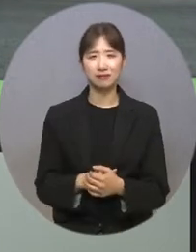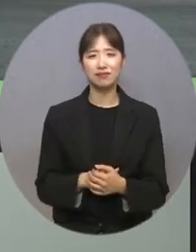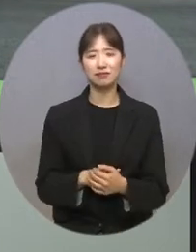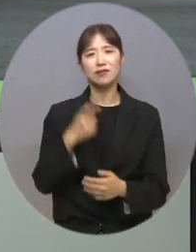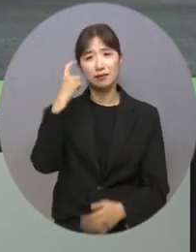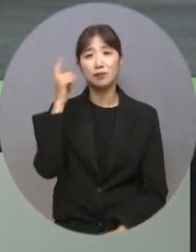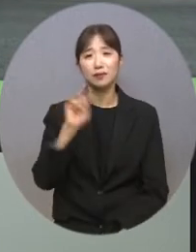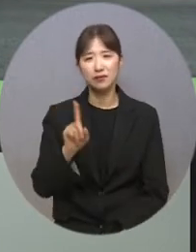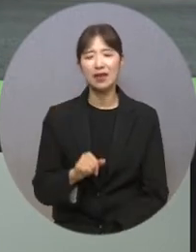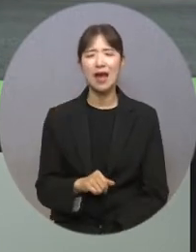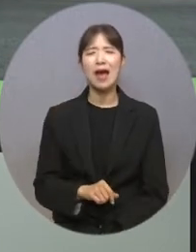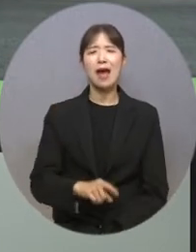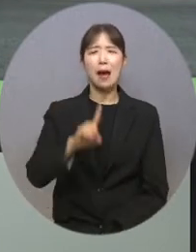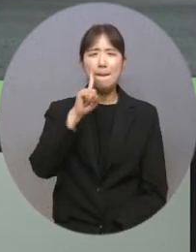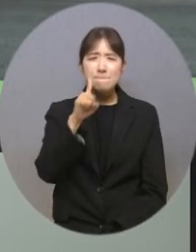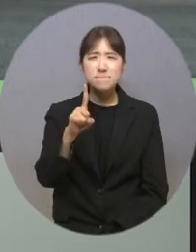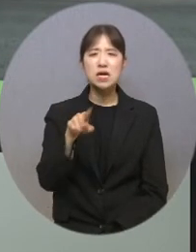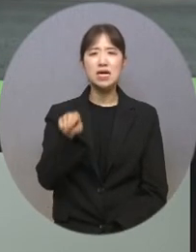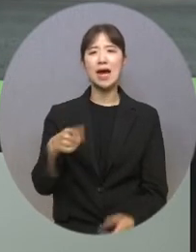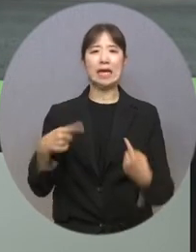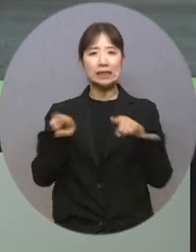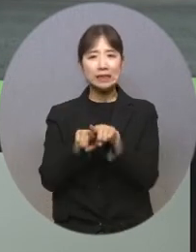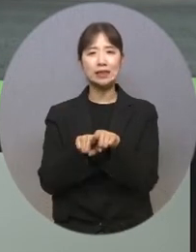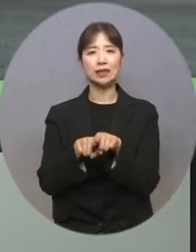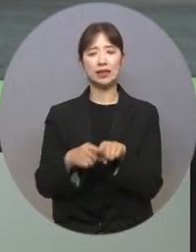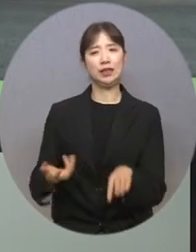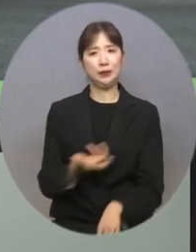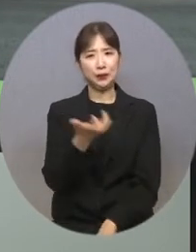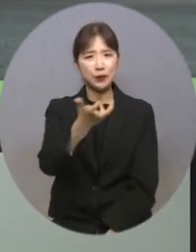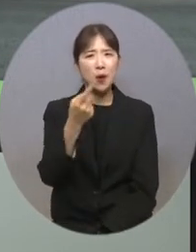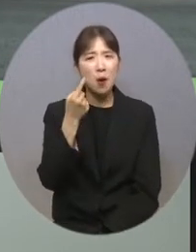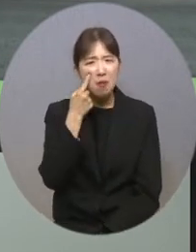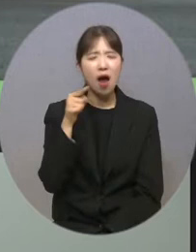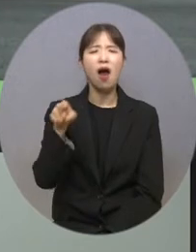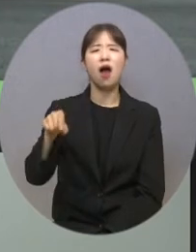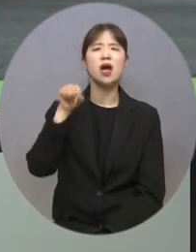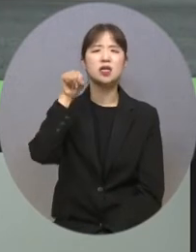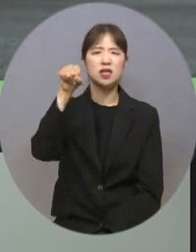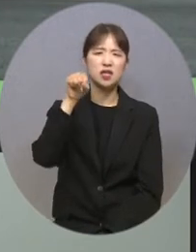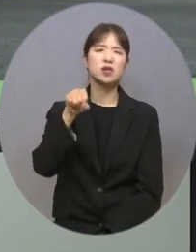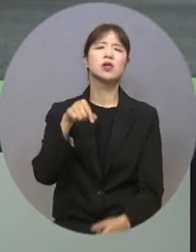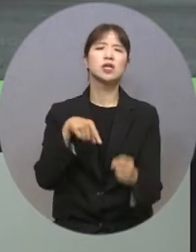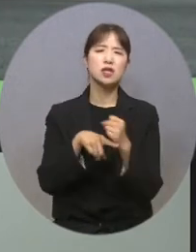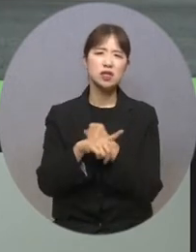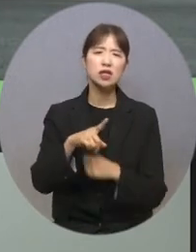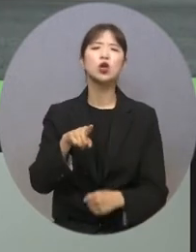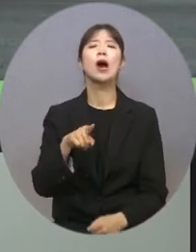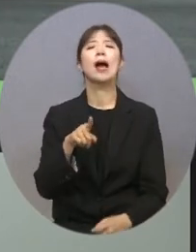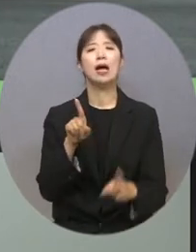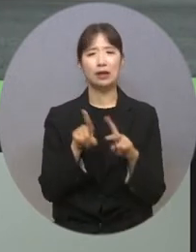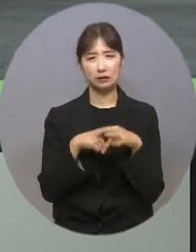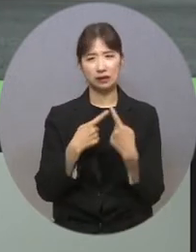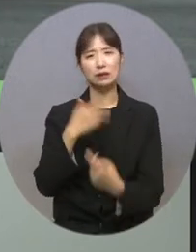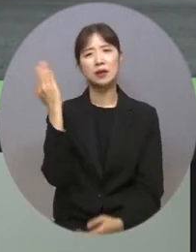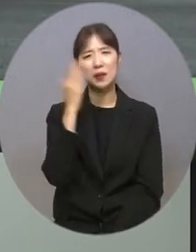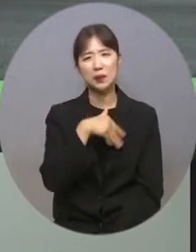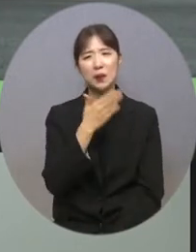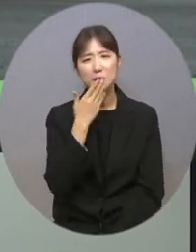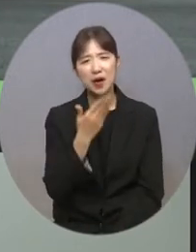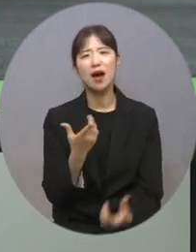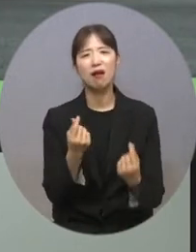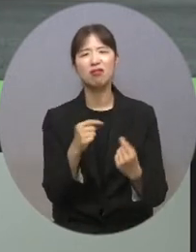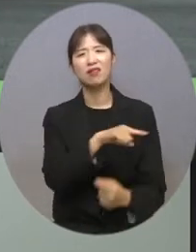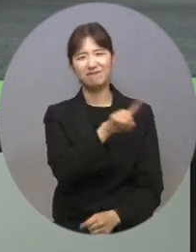같이 이동해 보면 저분들이 어떤 어려움 때문에 그러는지 이해하실 수 있을 텐데 그런 생각은